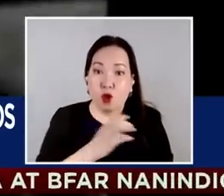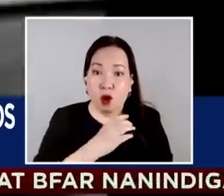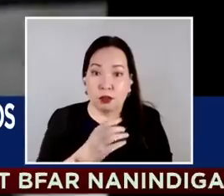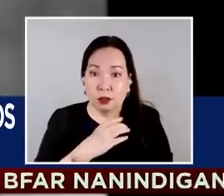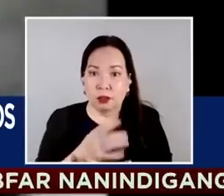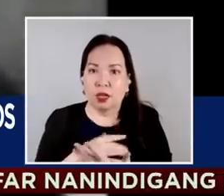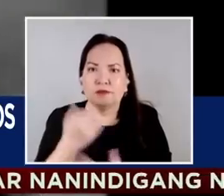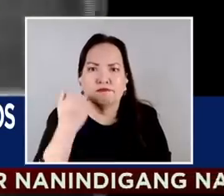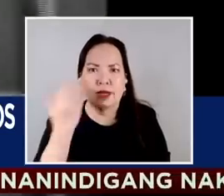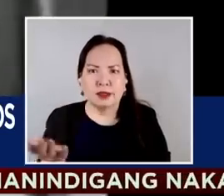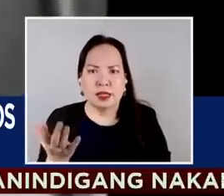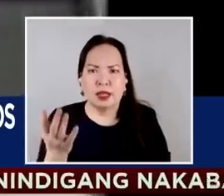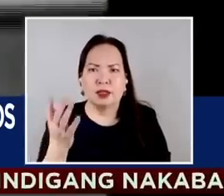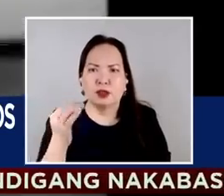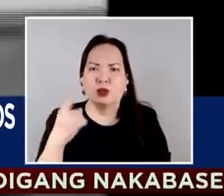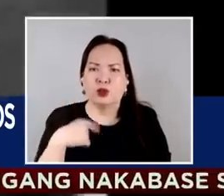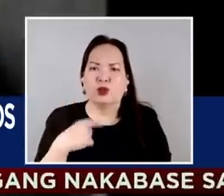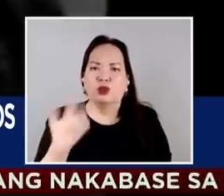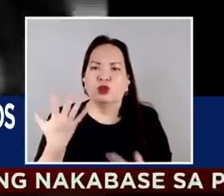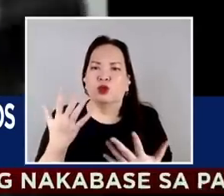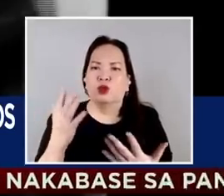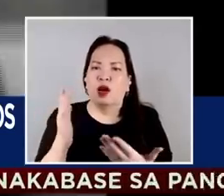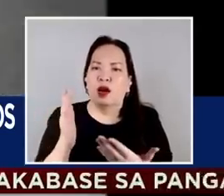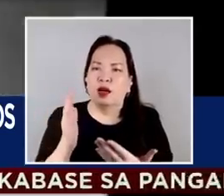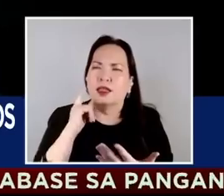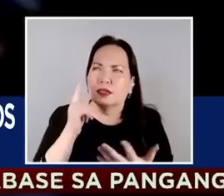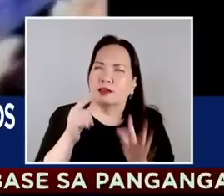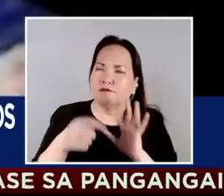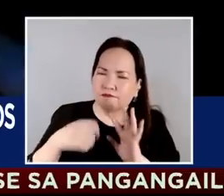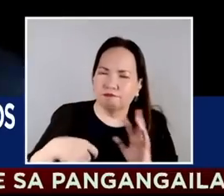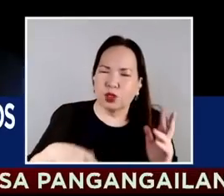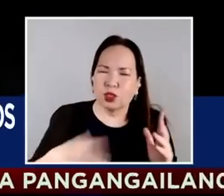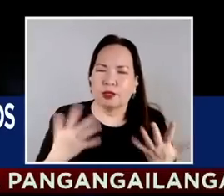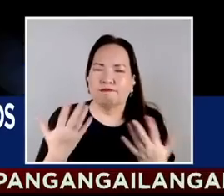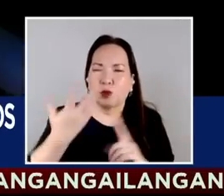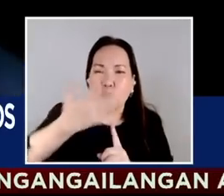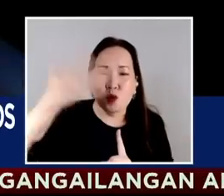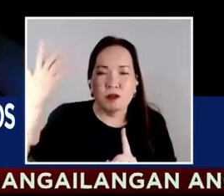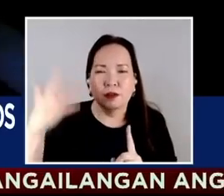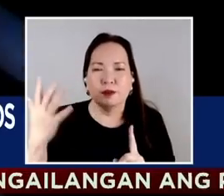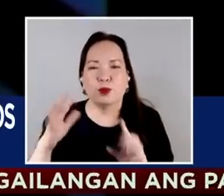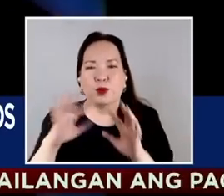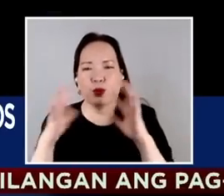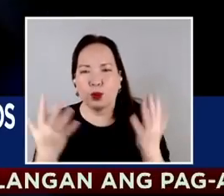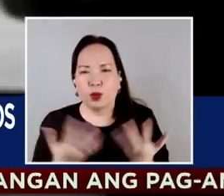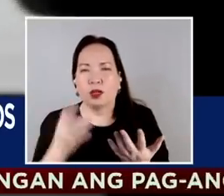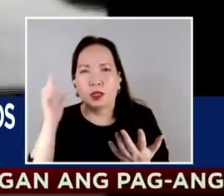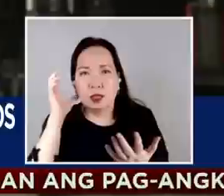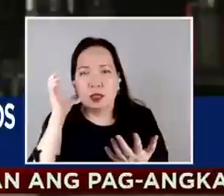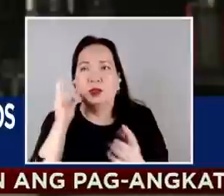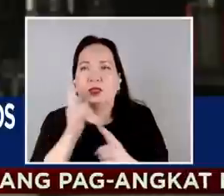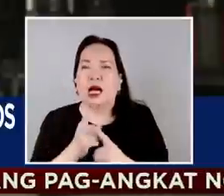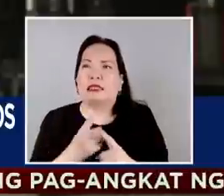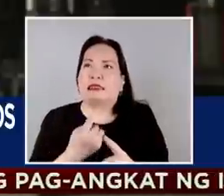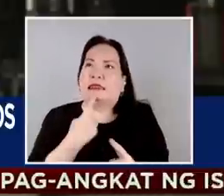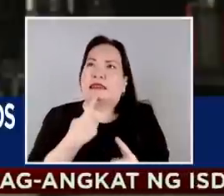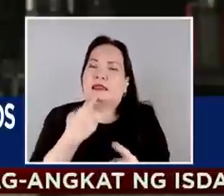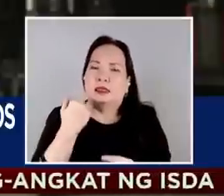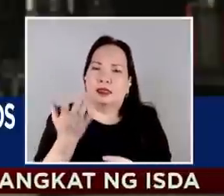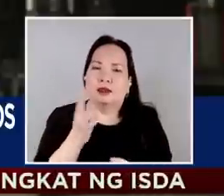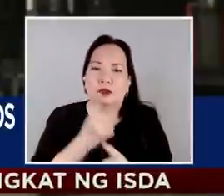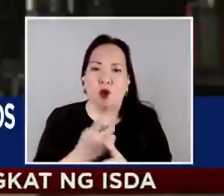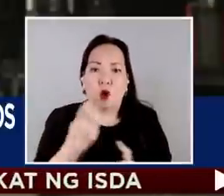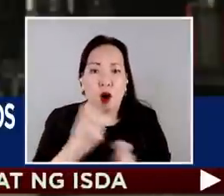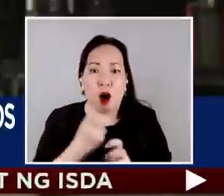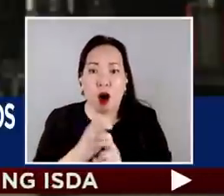why kumanta sila ng Kaleidoscope World. Ang alam ko, I heard about it na lang later on na when they actually had the performance. Mahirap para sa